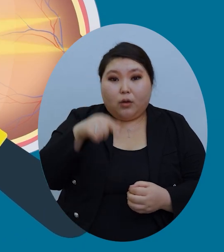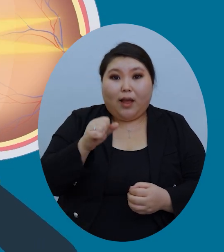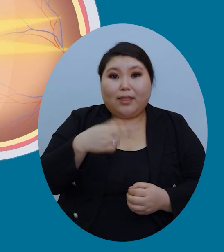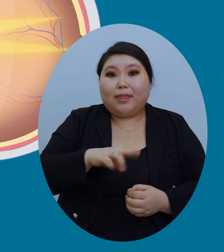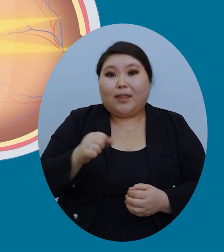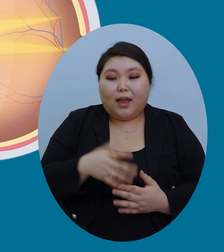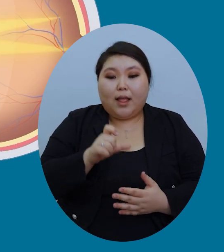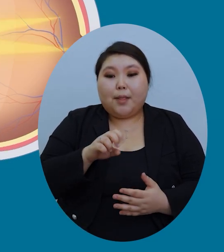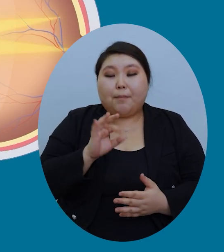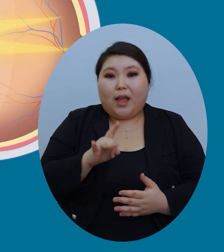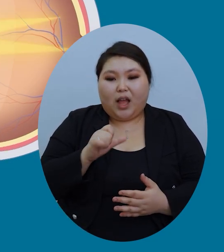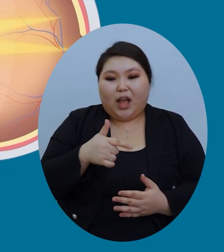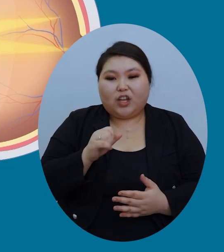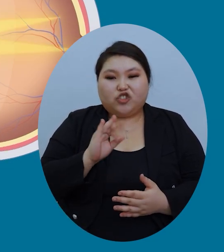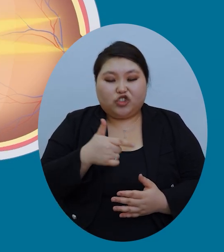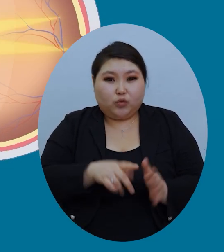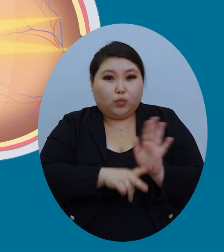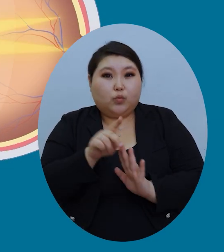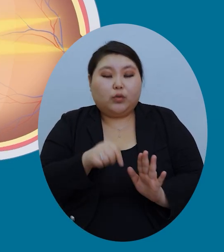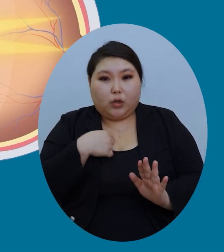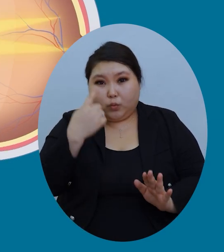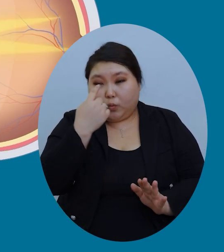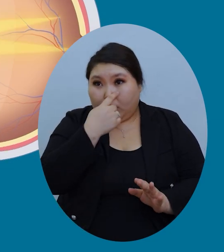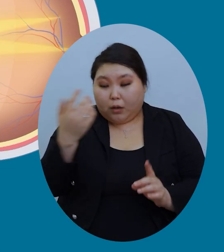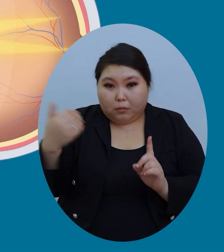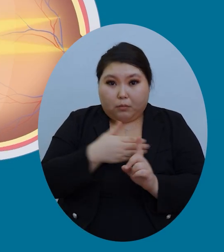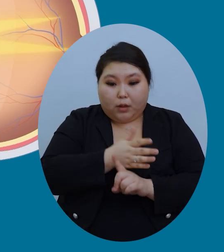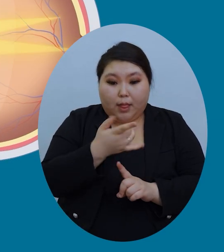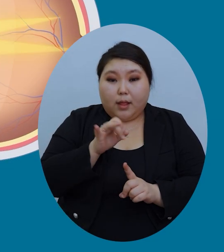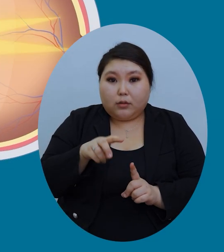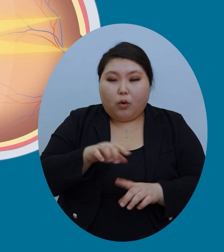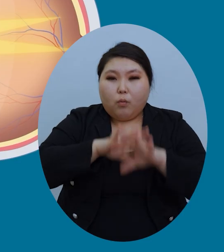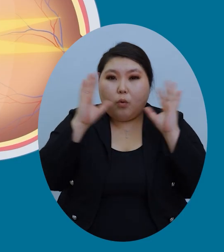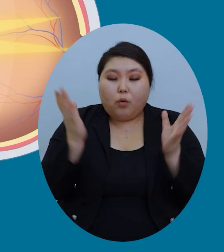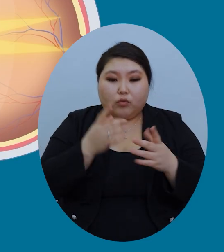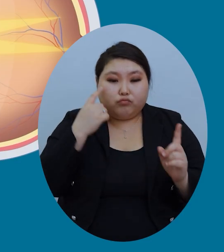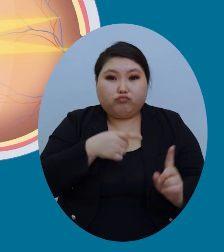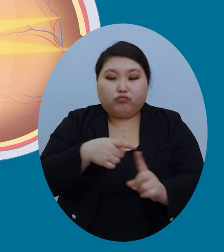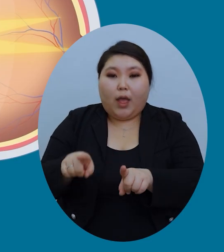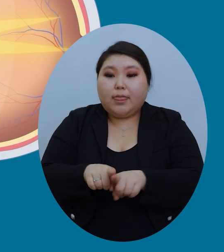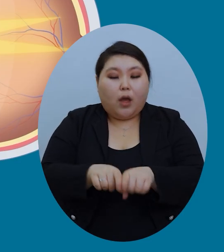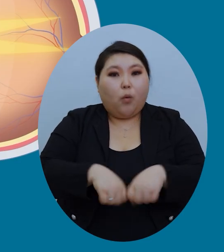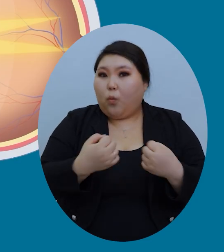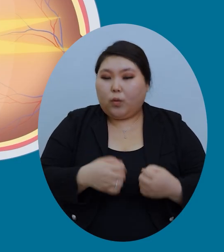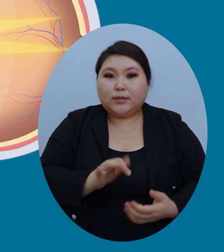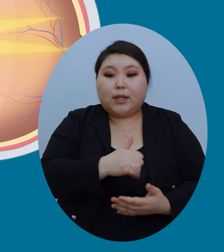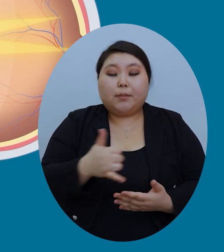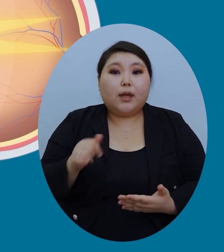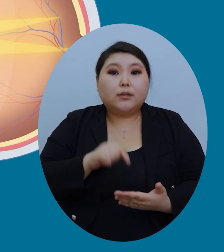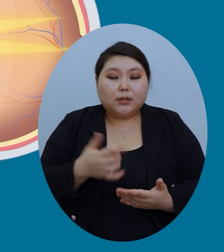болоод нүдээр орж ирсэн гэрэл маань бүх чиглэлд ижил хугарахгүй зарим чиглэлд буюу зарим градус